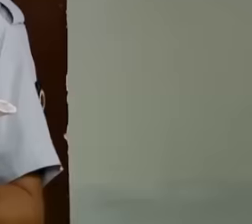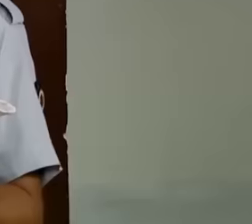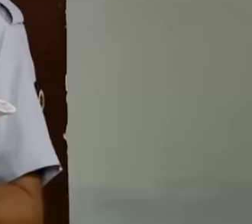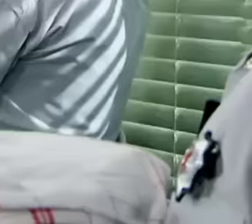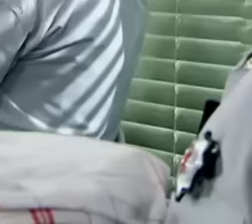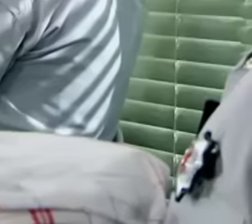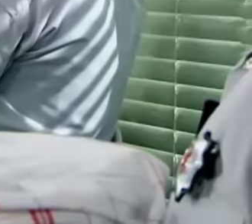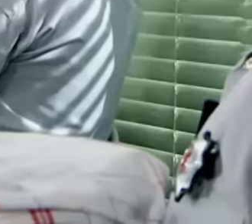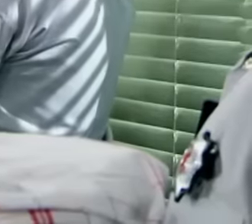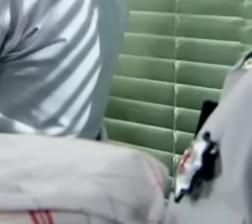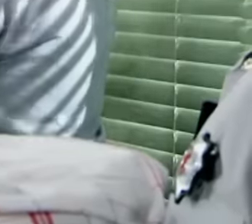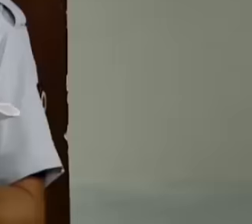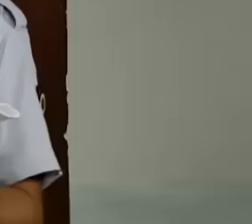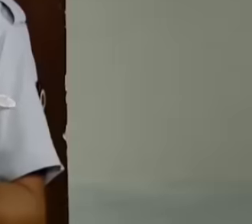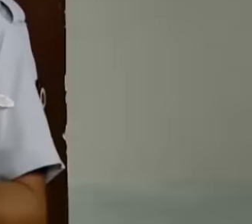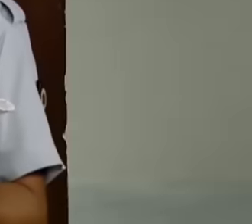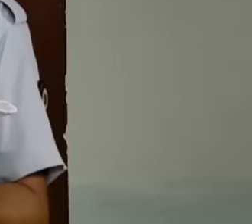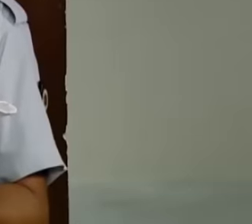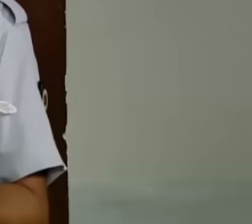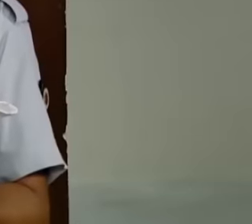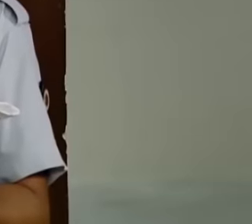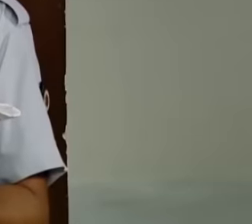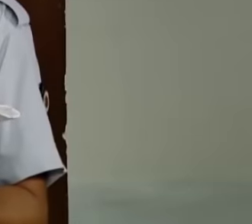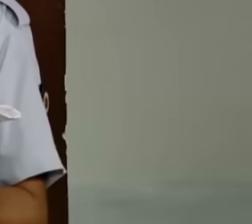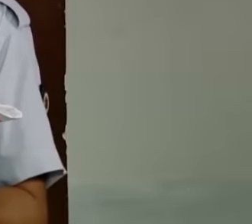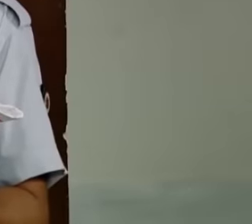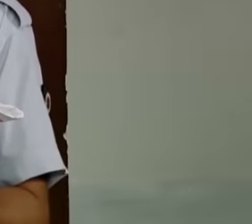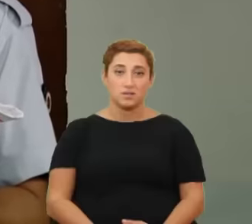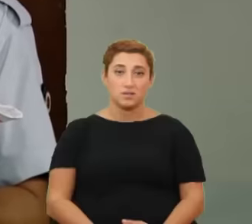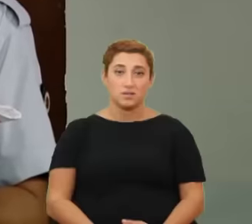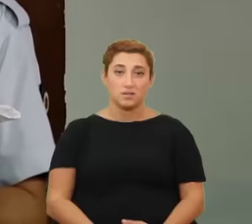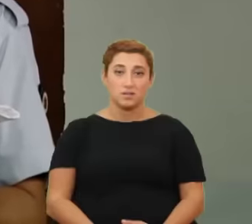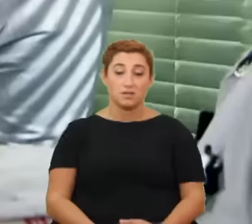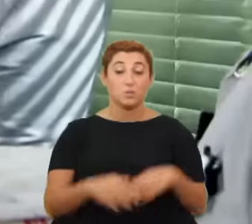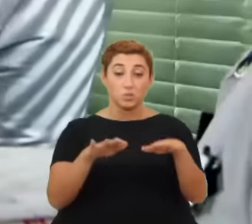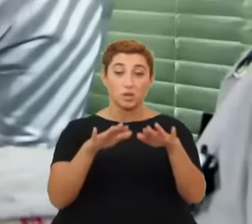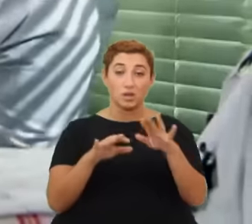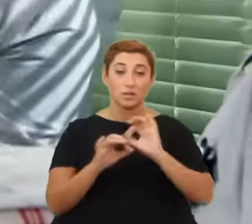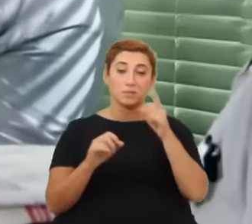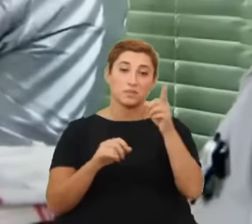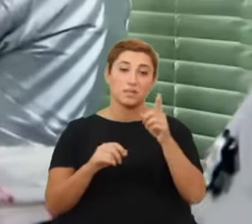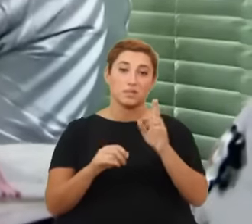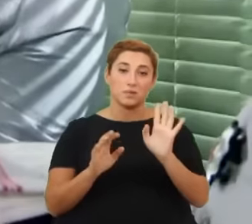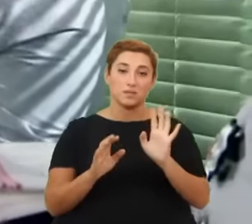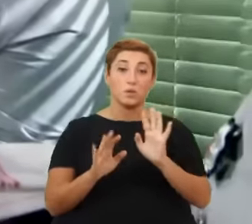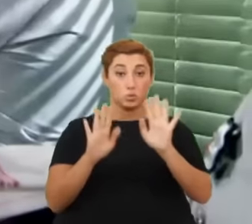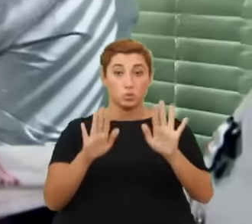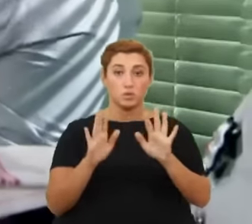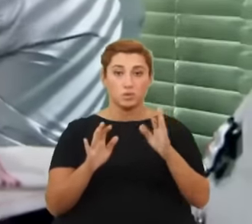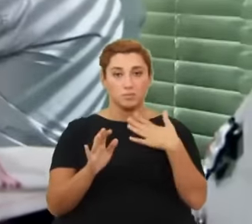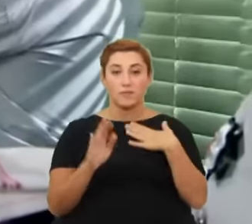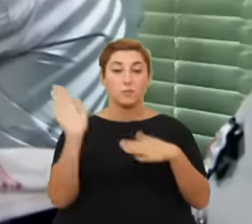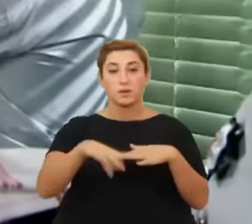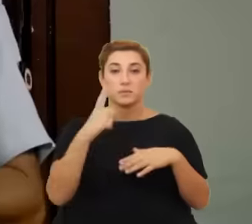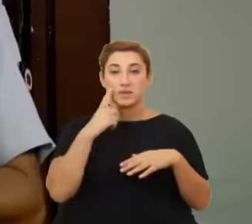çekti. Dikkatle onlara bakıyor. Ya. Hadi Rıza, tuz at. Bu sefer ben koyayım, sen çay koy. Dur, bir de